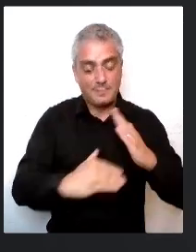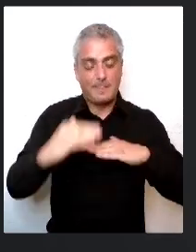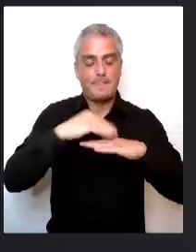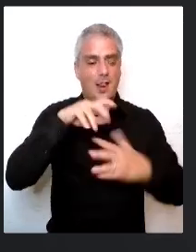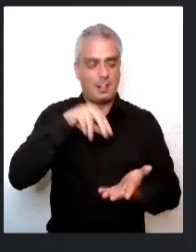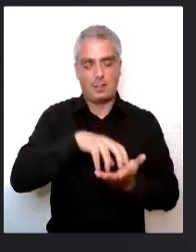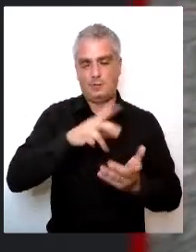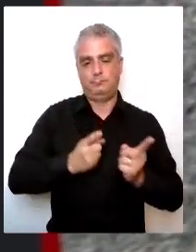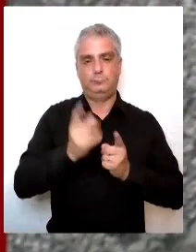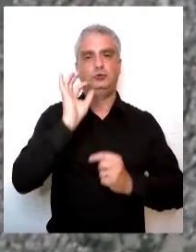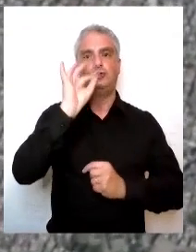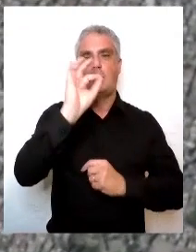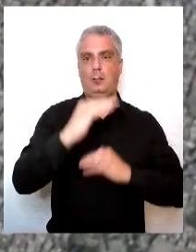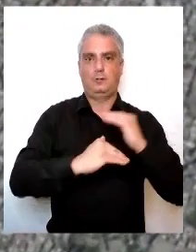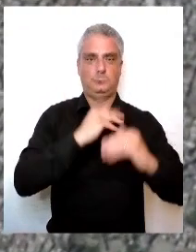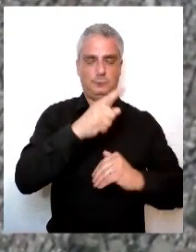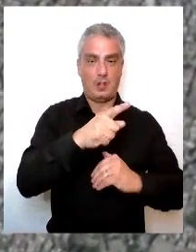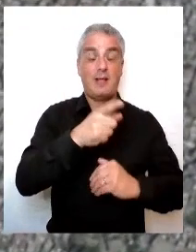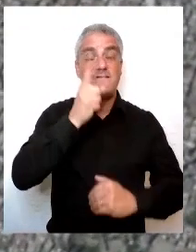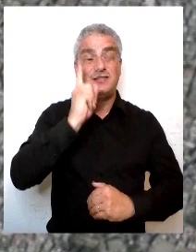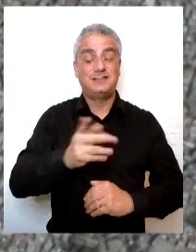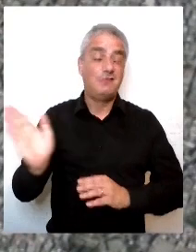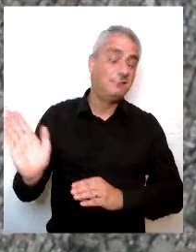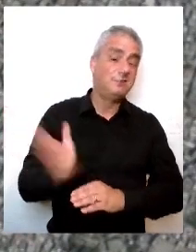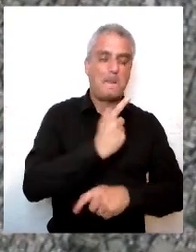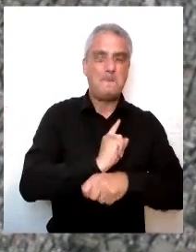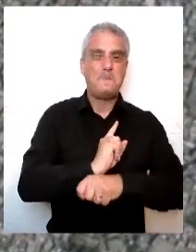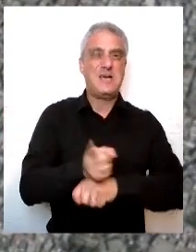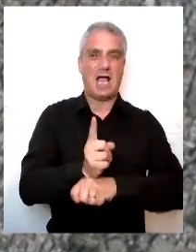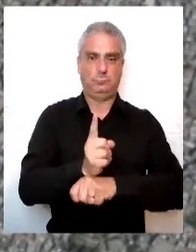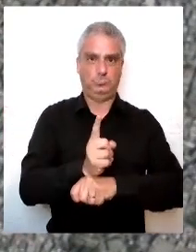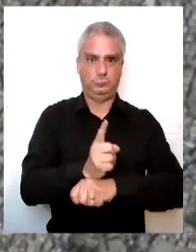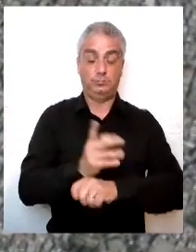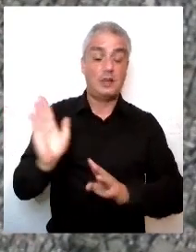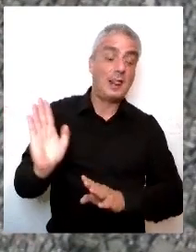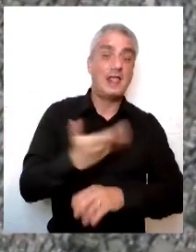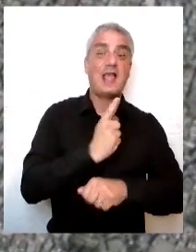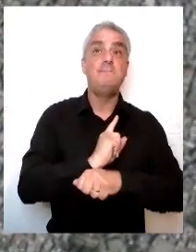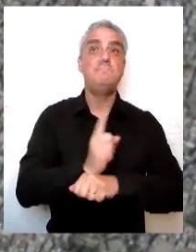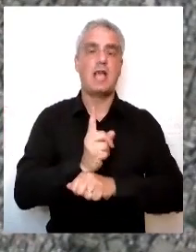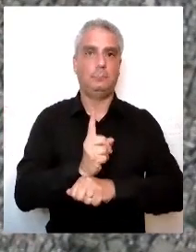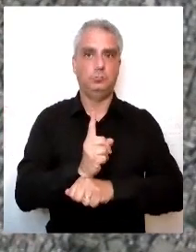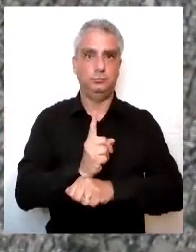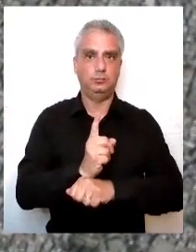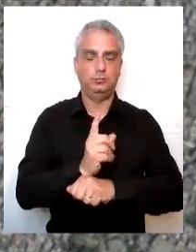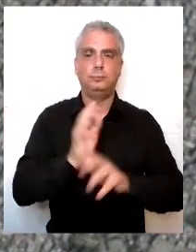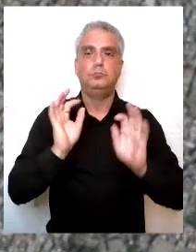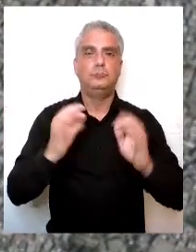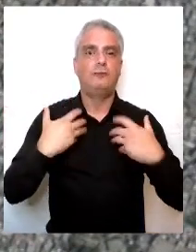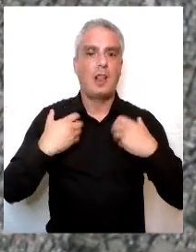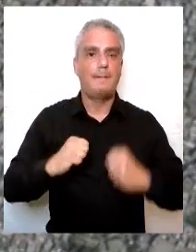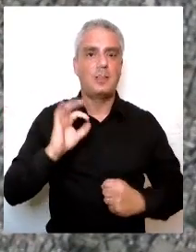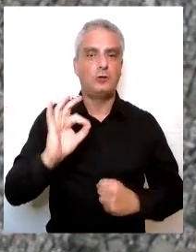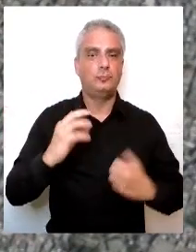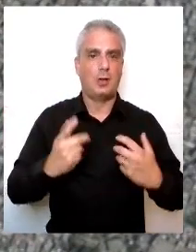אסטרטגים של חיזבלה ועליהם להתרחק מה ד להתרחק מהם מיד למען ביטחונם